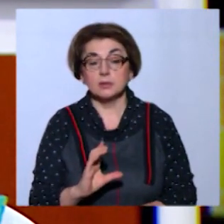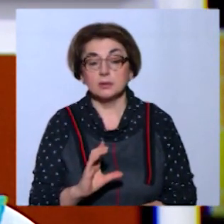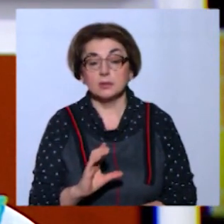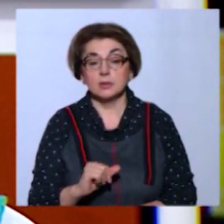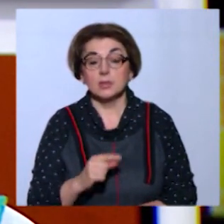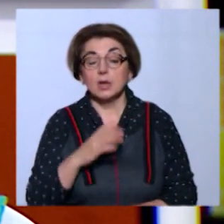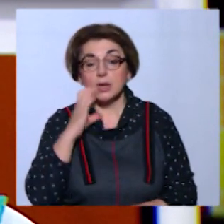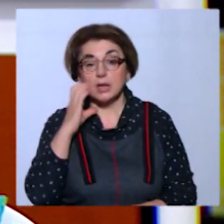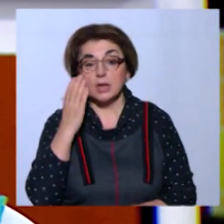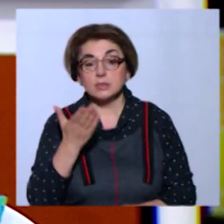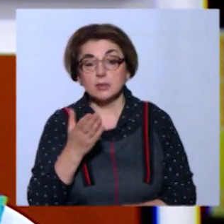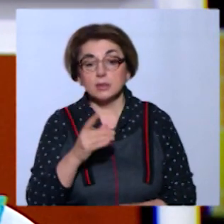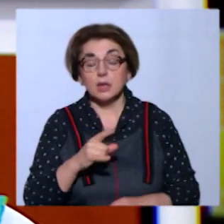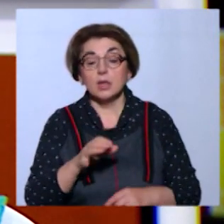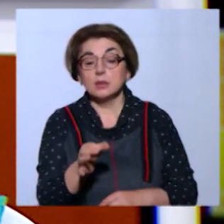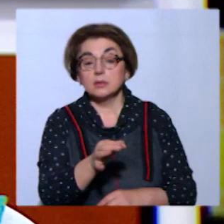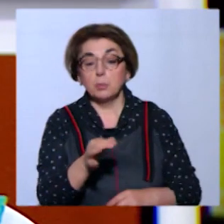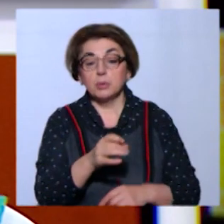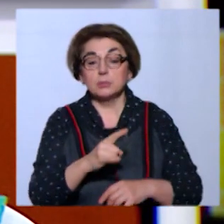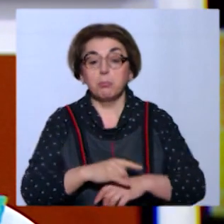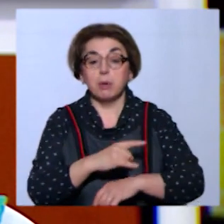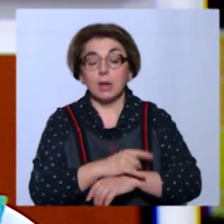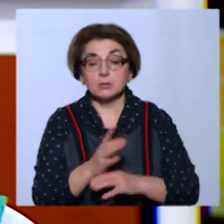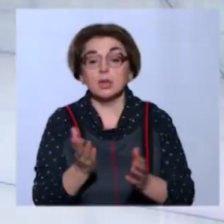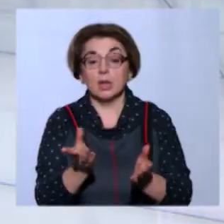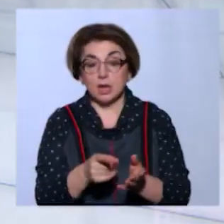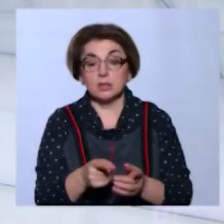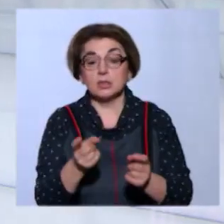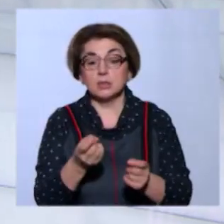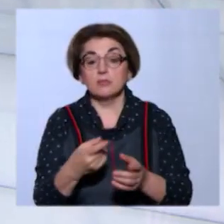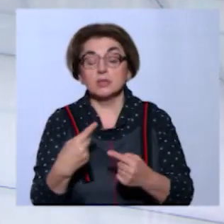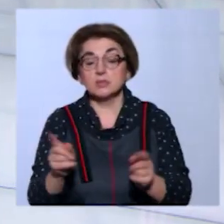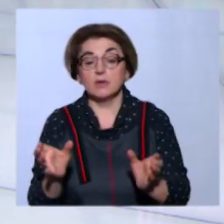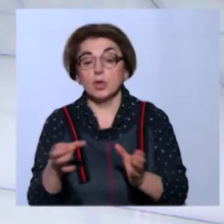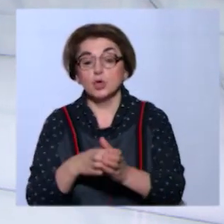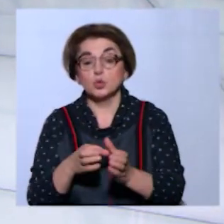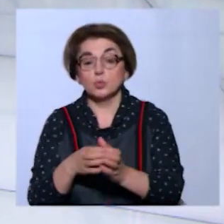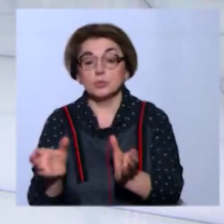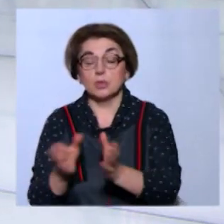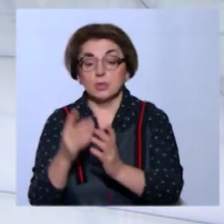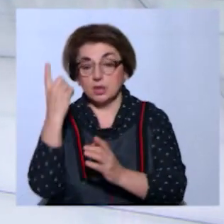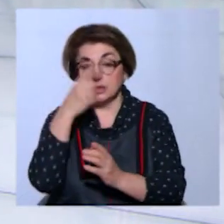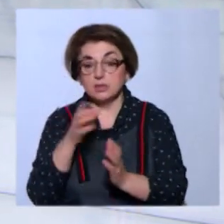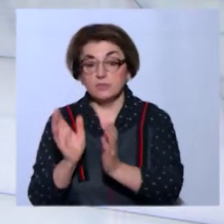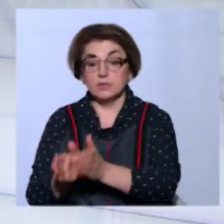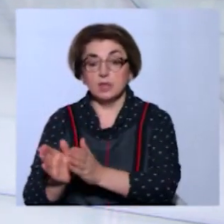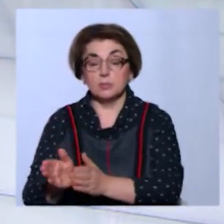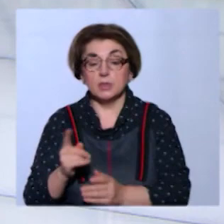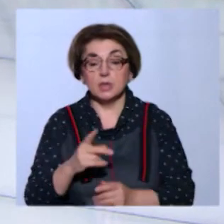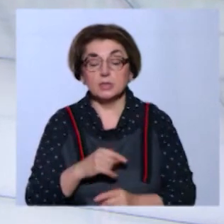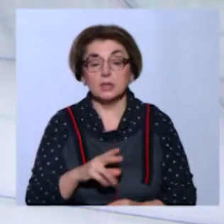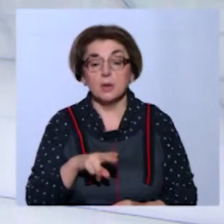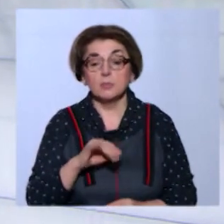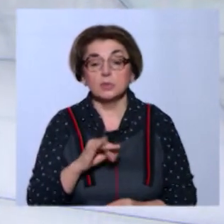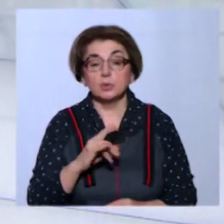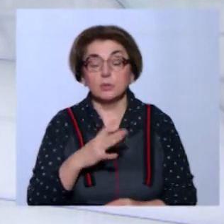ამფიბიების კლასში ტბის ბაყაყის გარდა გაერთიანებული არის სხვა ინდივიდები, მაგალითად ეს არის ტრიტონები,